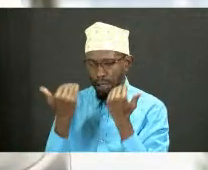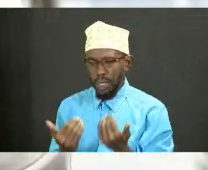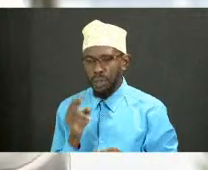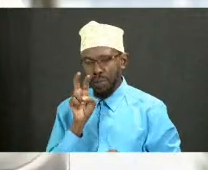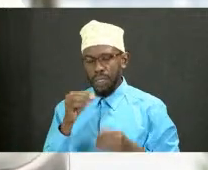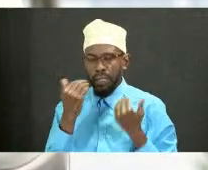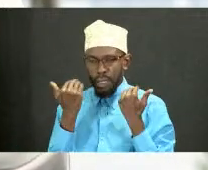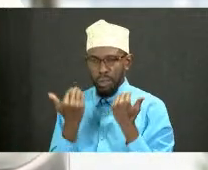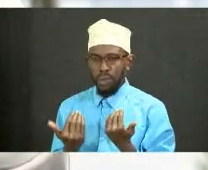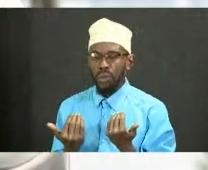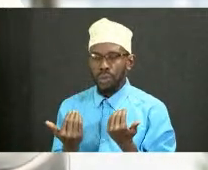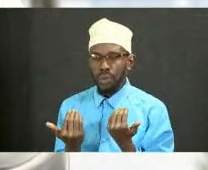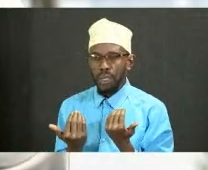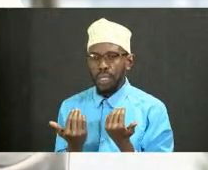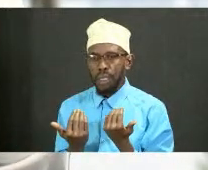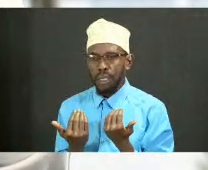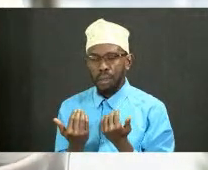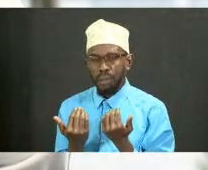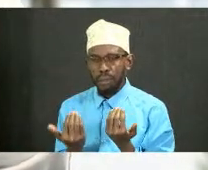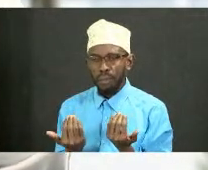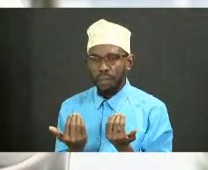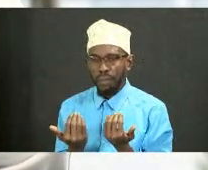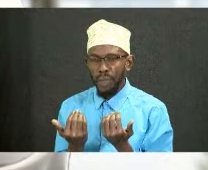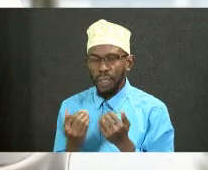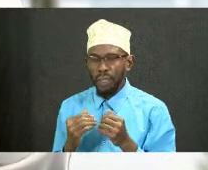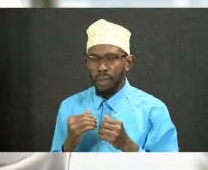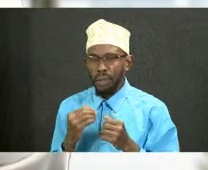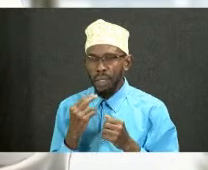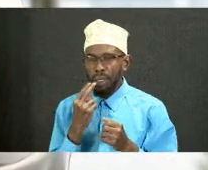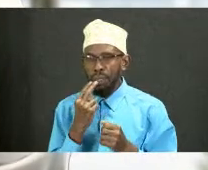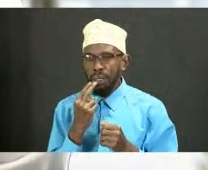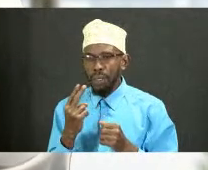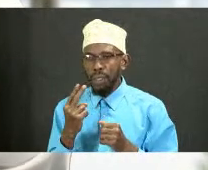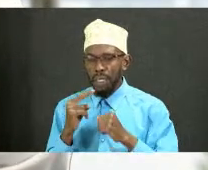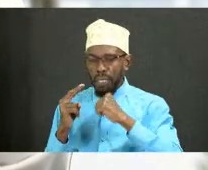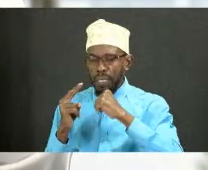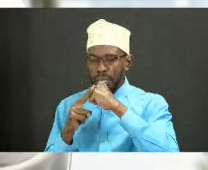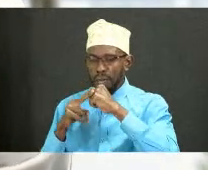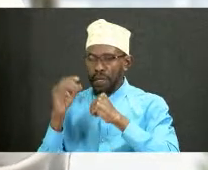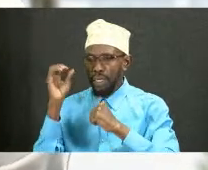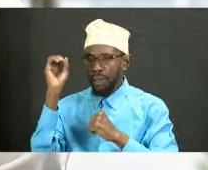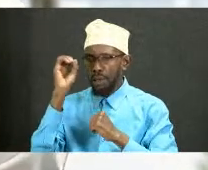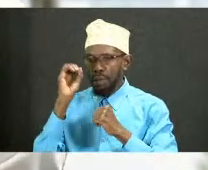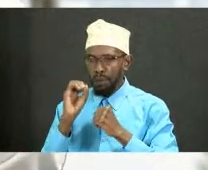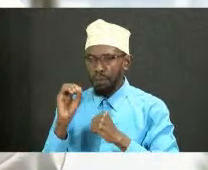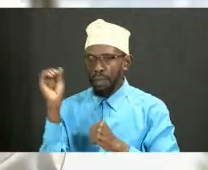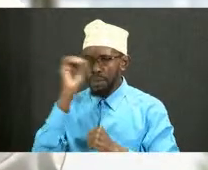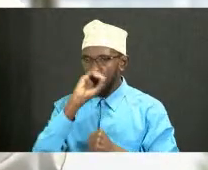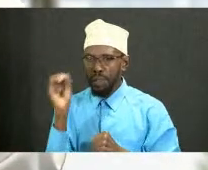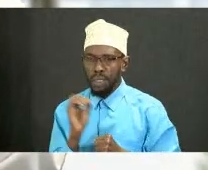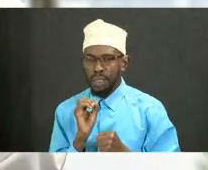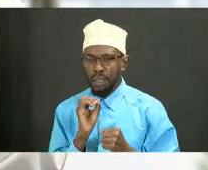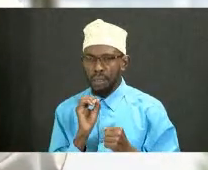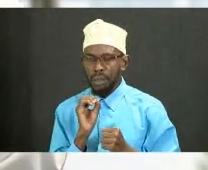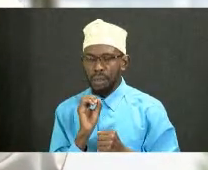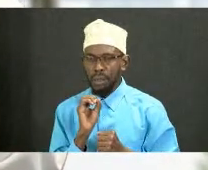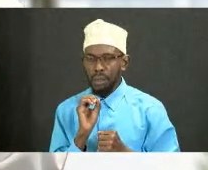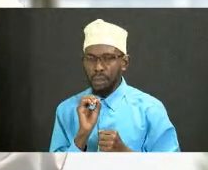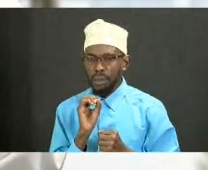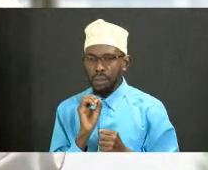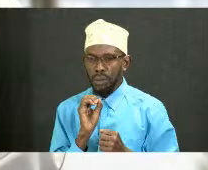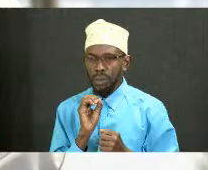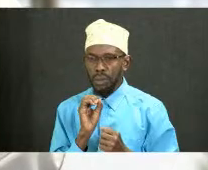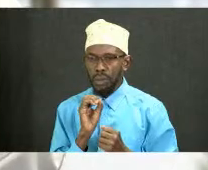ambavyo tunaiona. Kwa sasa kuna asilimia isemekana takwimu zasema asilimia 80 ya watu hawakuwa